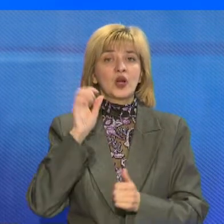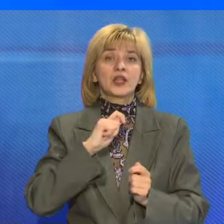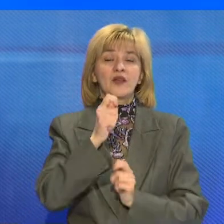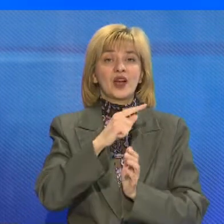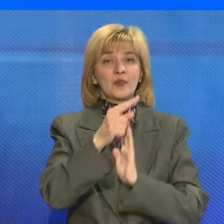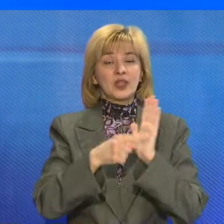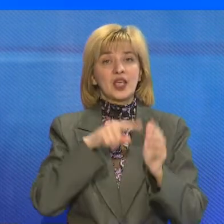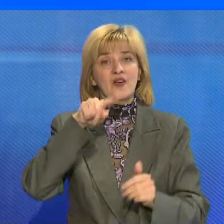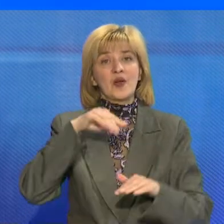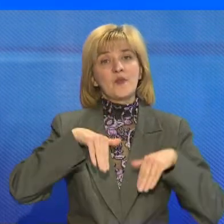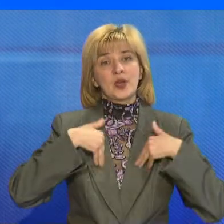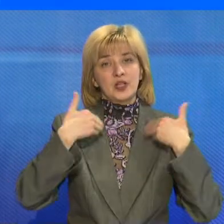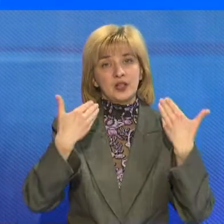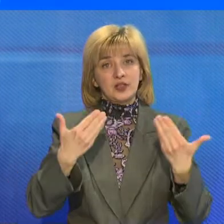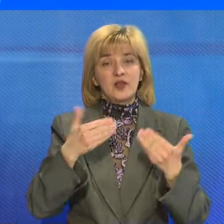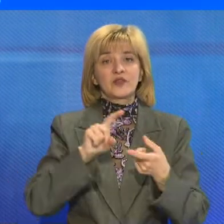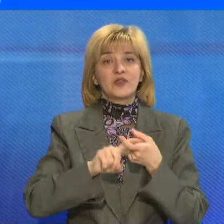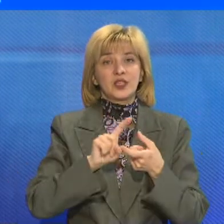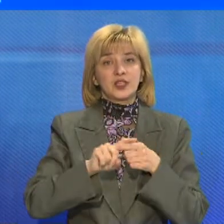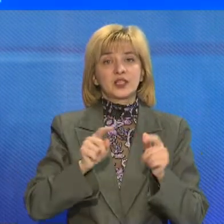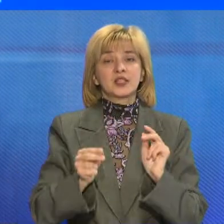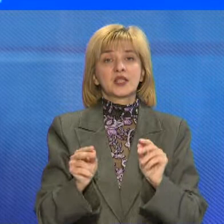прапановы наконт канстытуцыйнай рэформы.